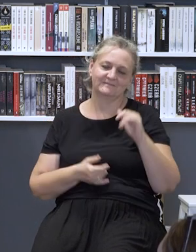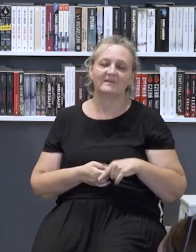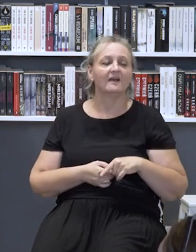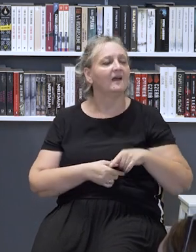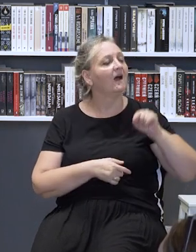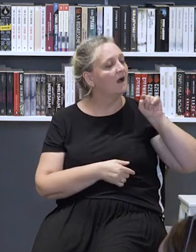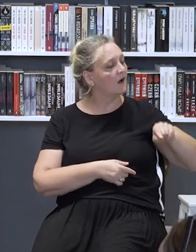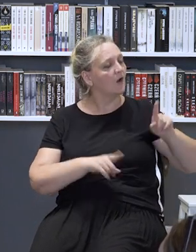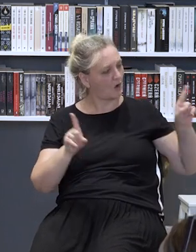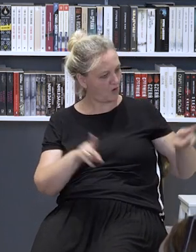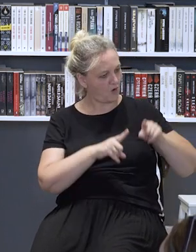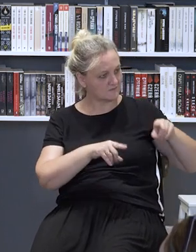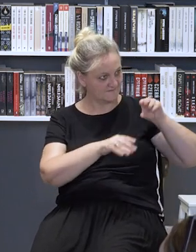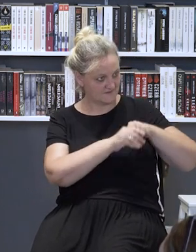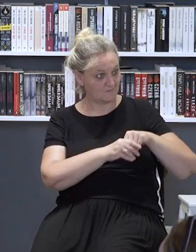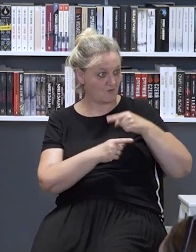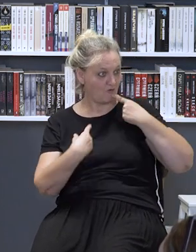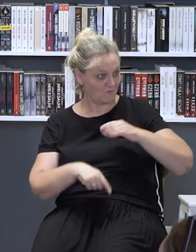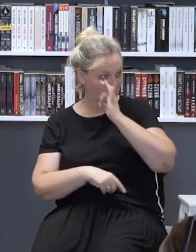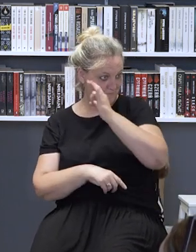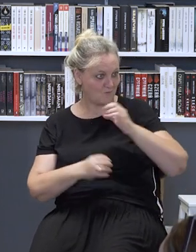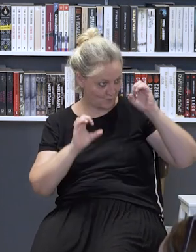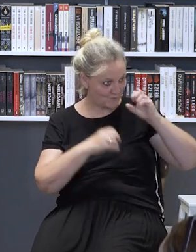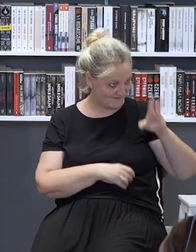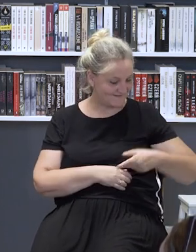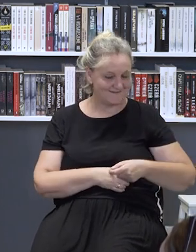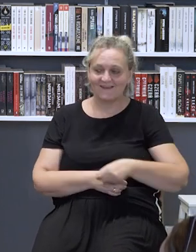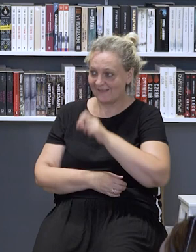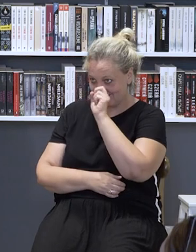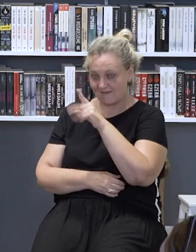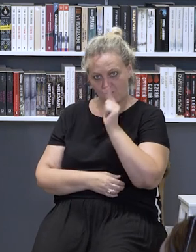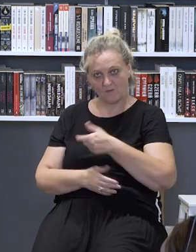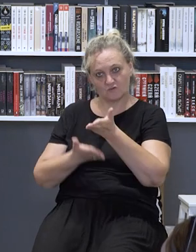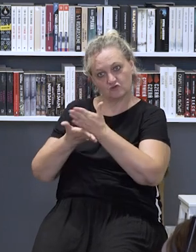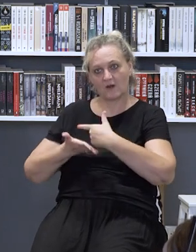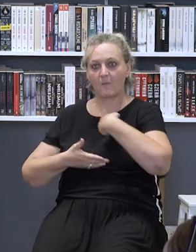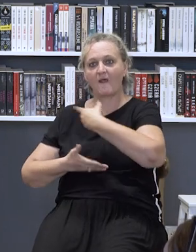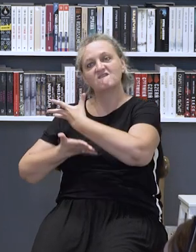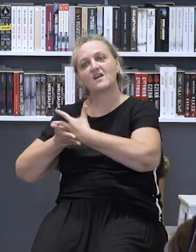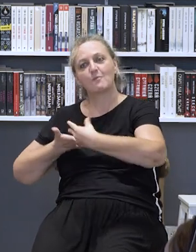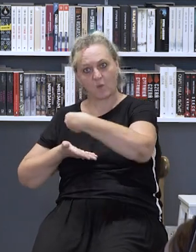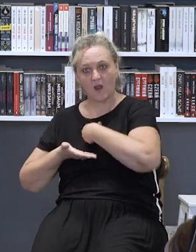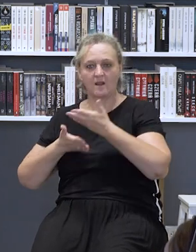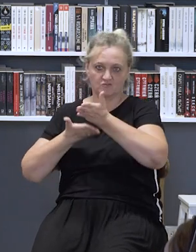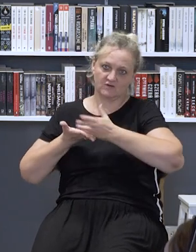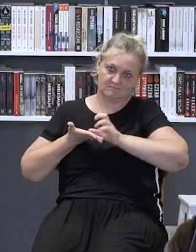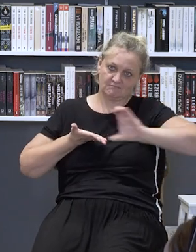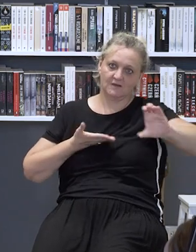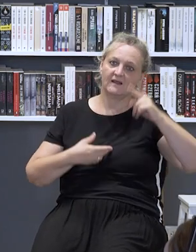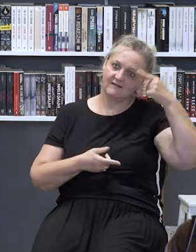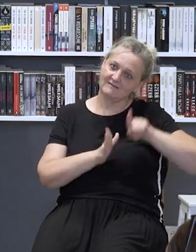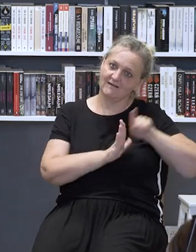koncept odpowiada Google. Po prostu tak, mapa tak. Właściwie jako, powinna jako mu zapłacić świata. Część mojego wynagrodzenia. Tak, ale to właściwie nie ma